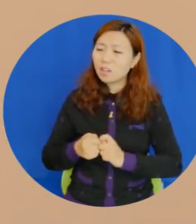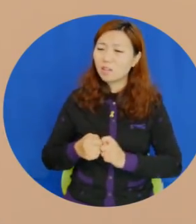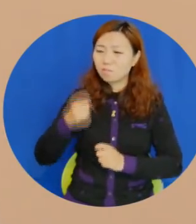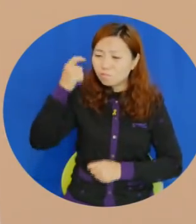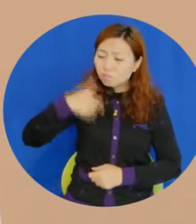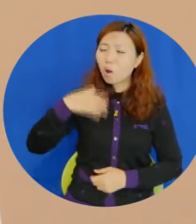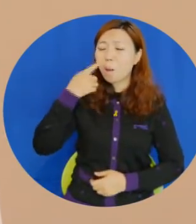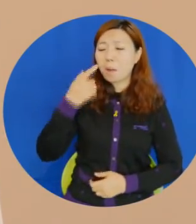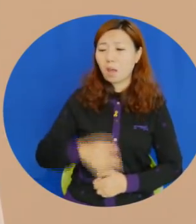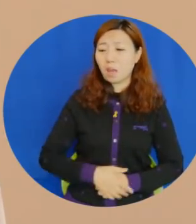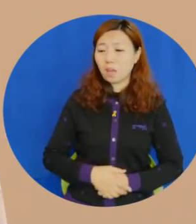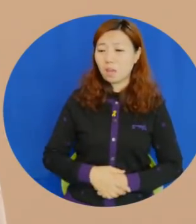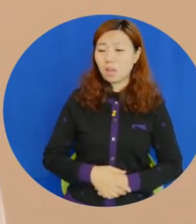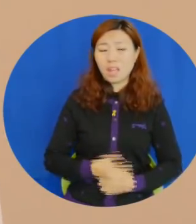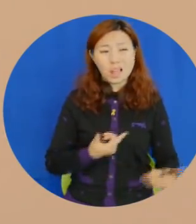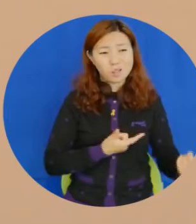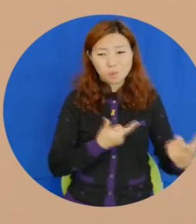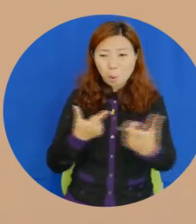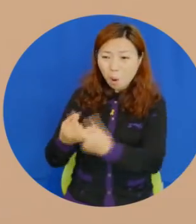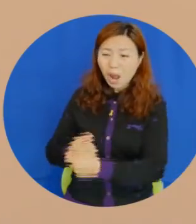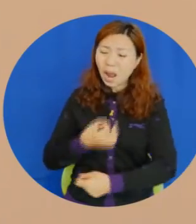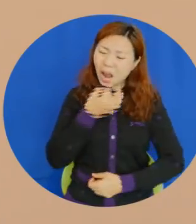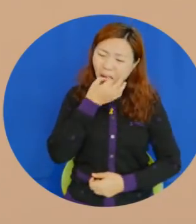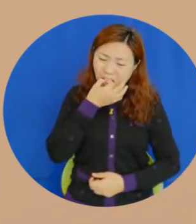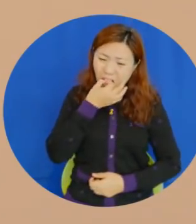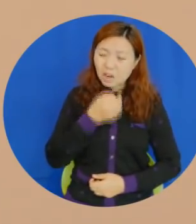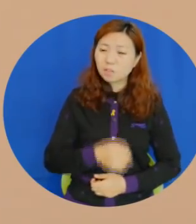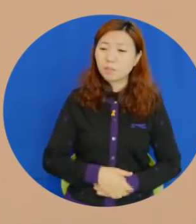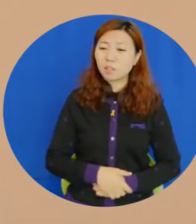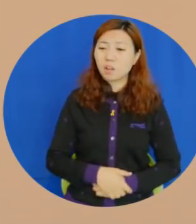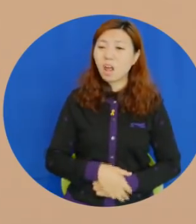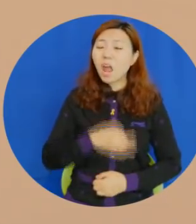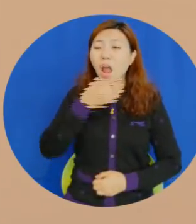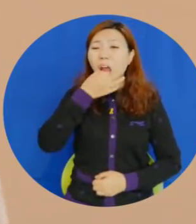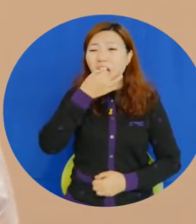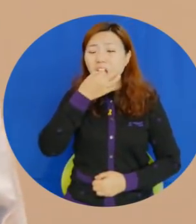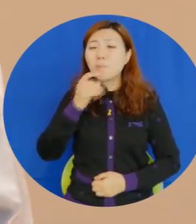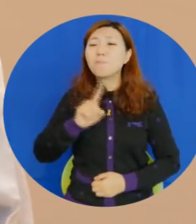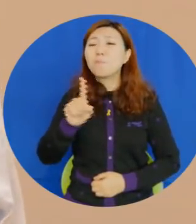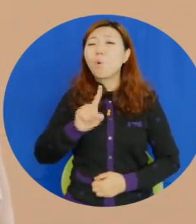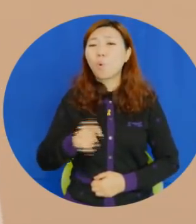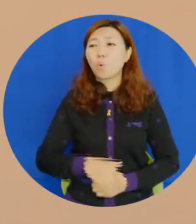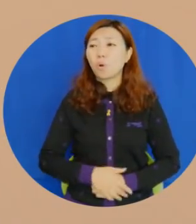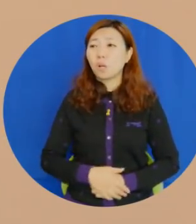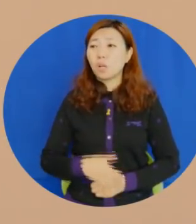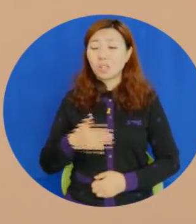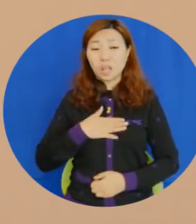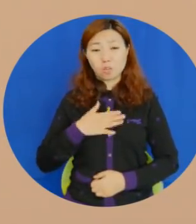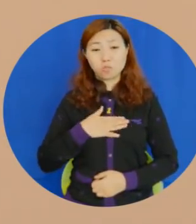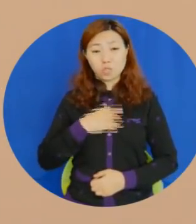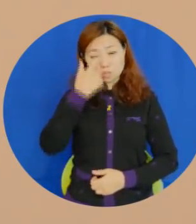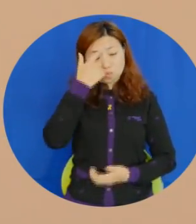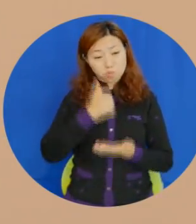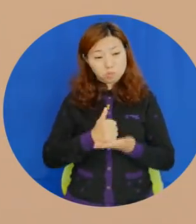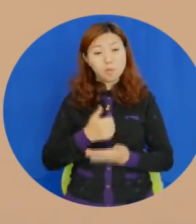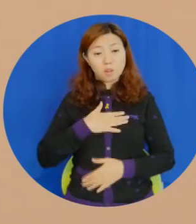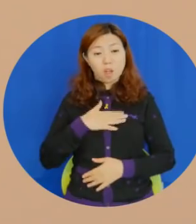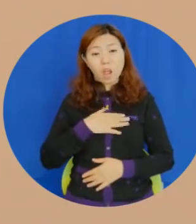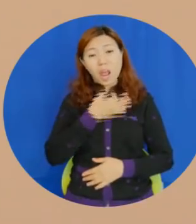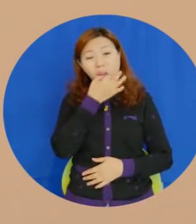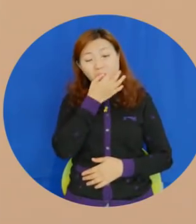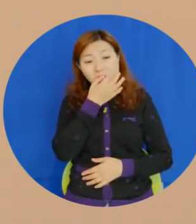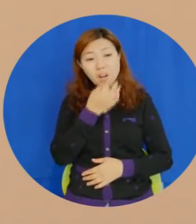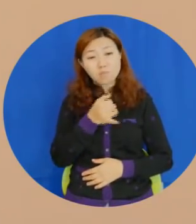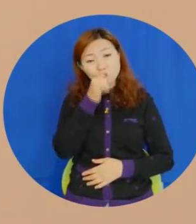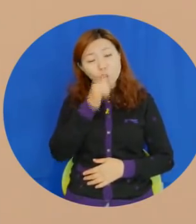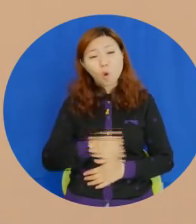말고 구체적으로 사람이 여기 있는 사람 다 나도 그렇고 다 욕심이 있는데 무슨 욕심이냐는 스님이 나도